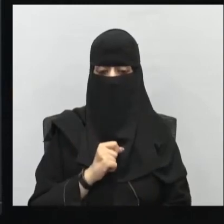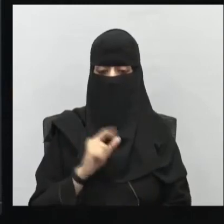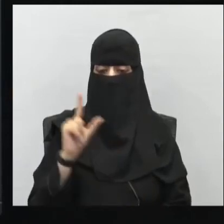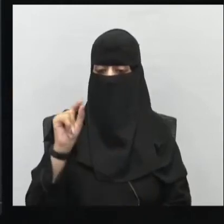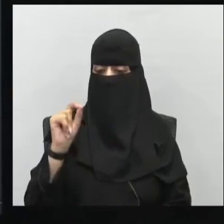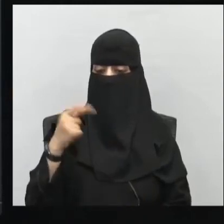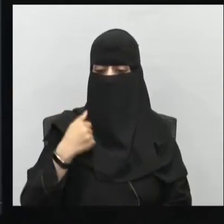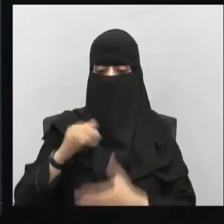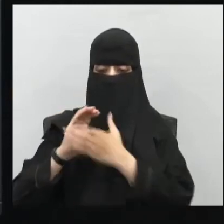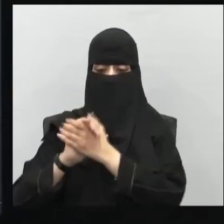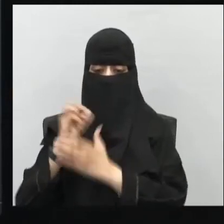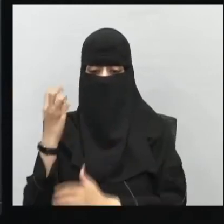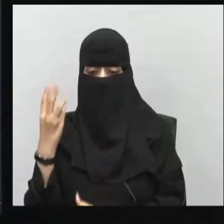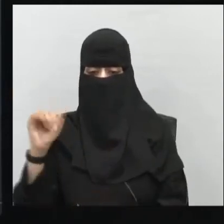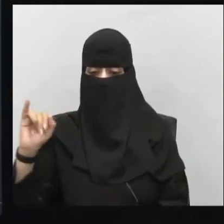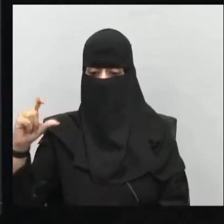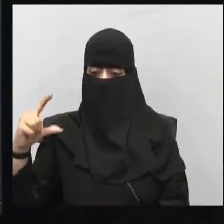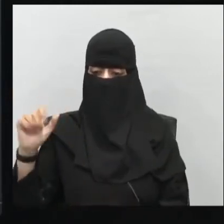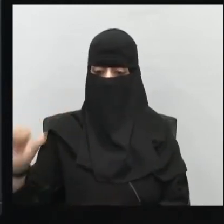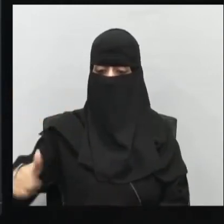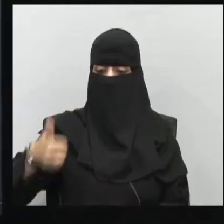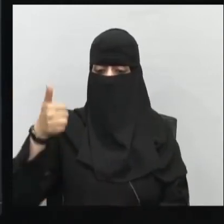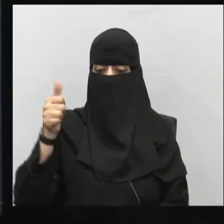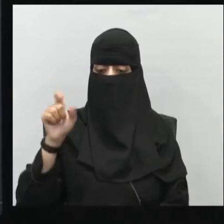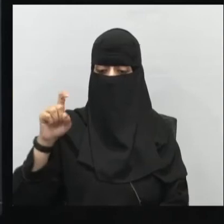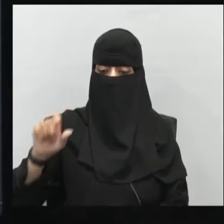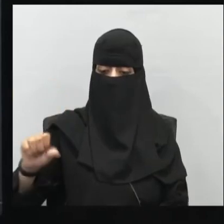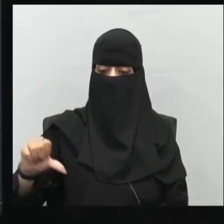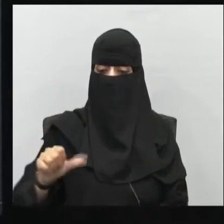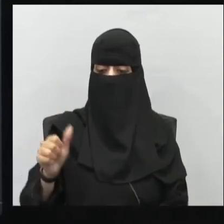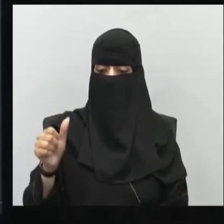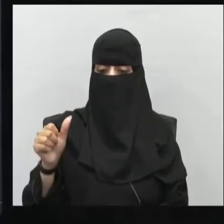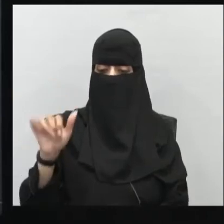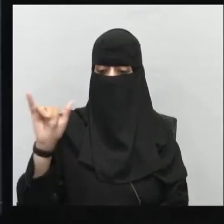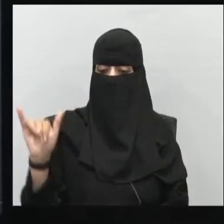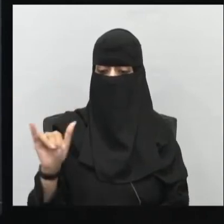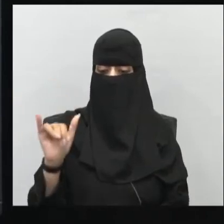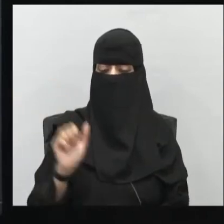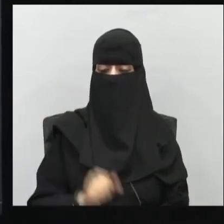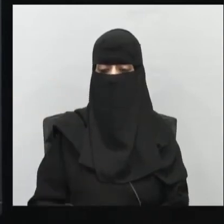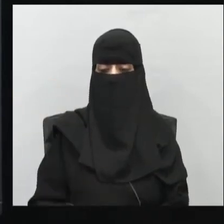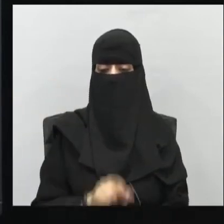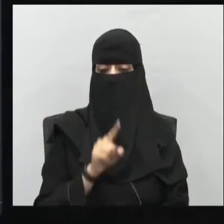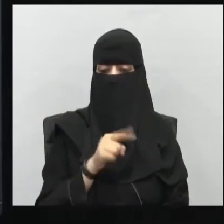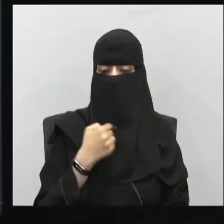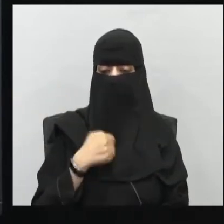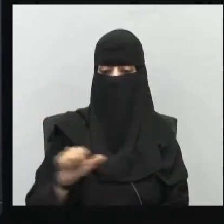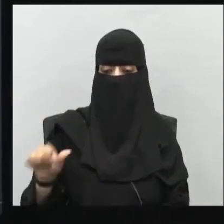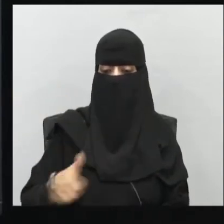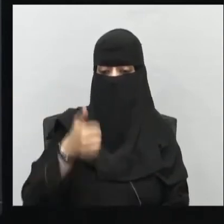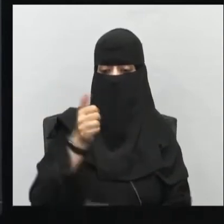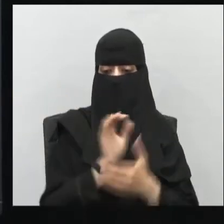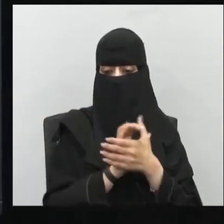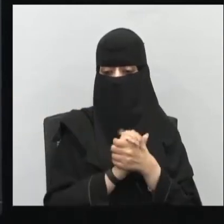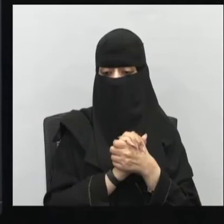أحسنتم الأصدقاء الثلاثة، مد بالألف، مد بالواو، ومد بالياء. مد الألف صديقتها الفتحة،